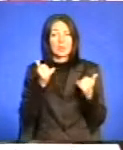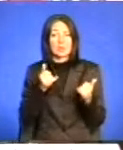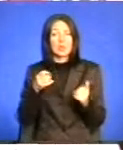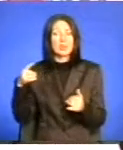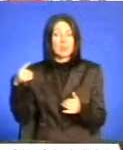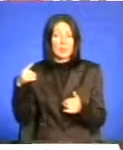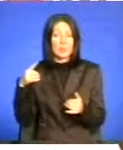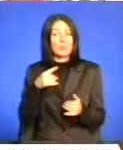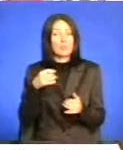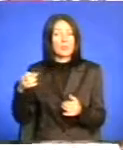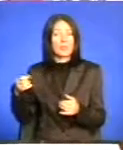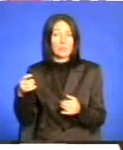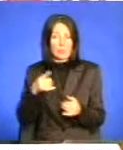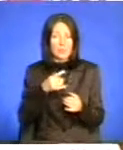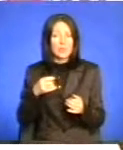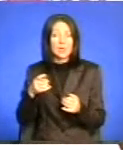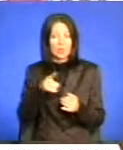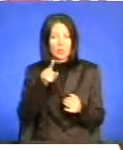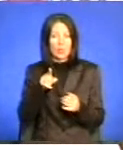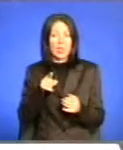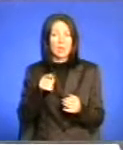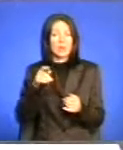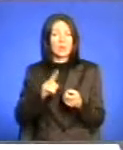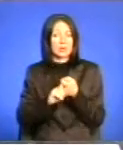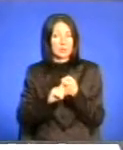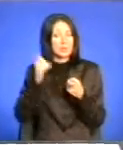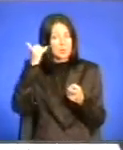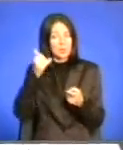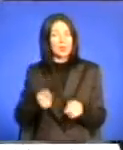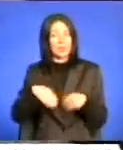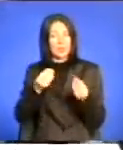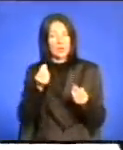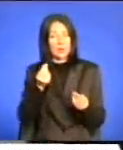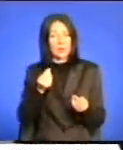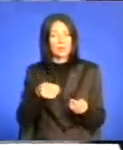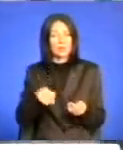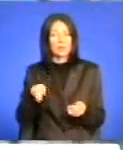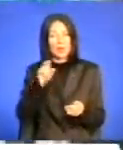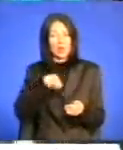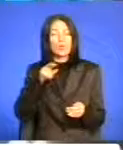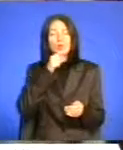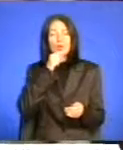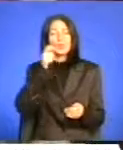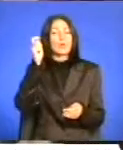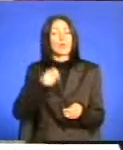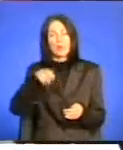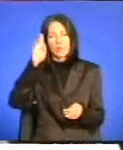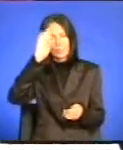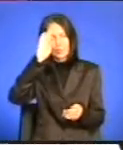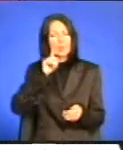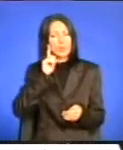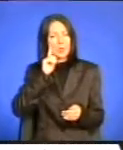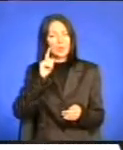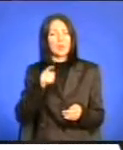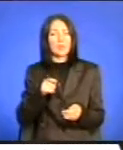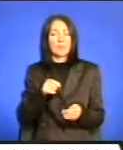до тебе і зв'яжешся, і ти віддай ті гроші. До чоловіка приїхав молодик у шкірянці та кепці. Гроші потерпілий